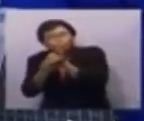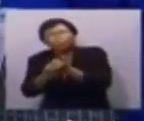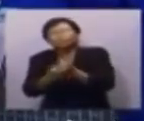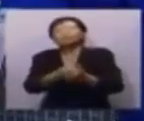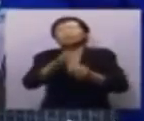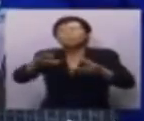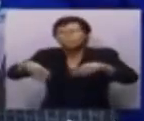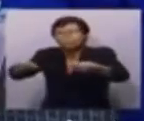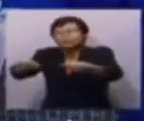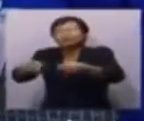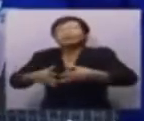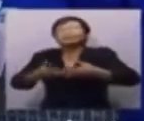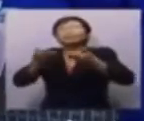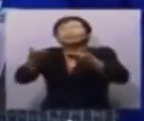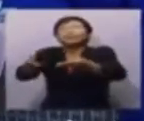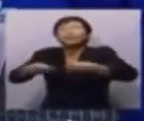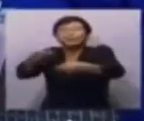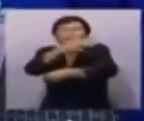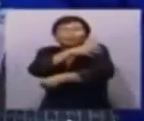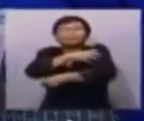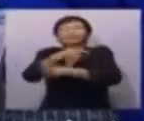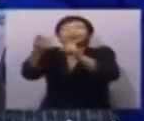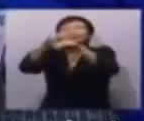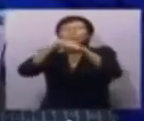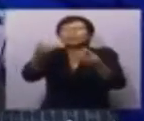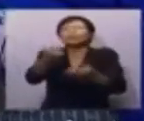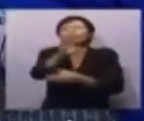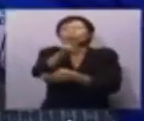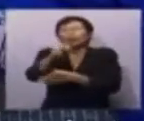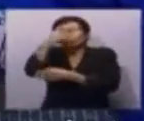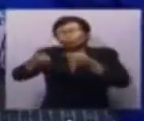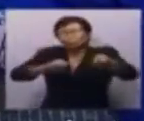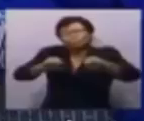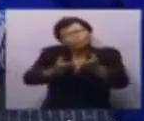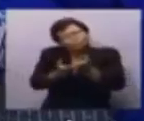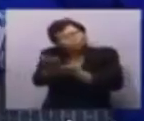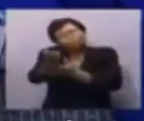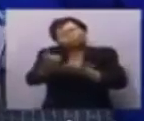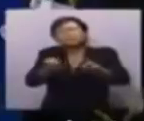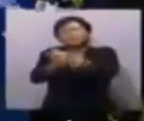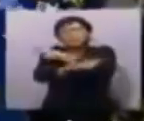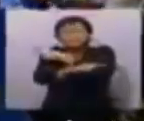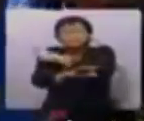Parti Barisan Nasional untuk terus mentadbir Negeri Sembilan dan juga negara. InsyaAllah.